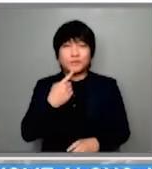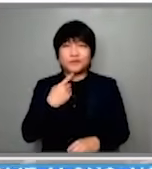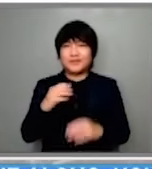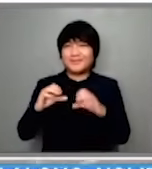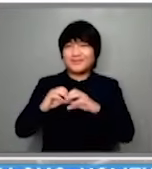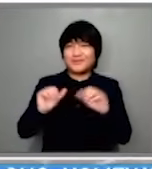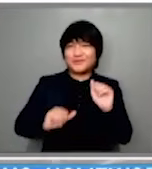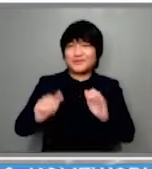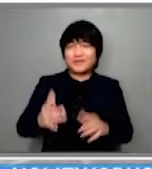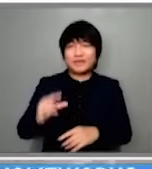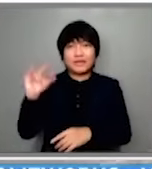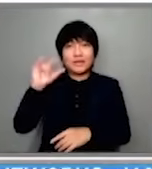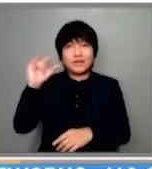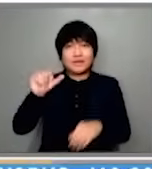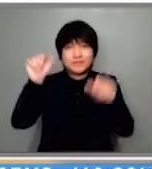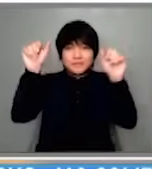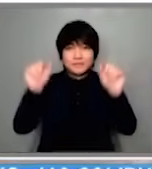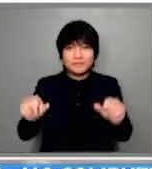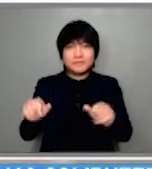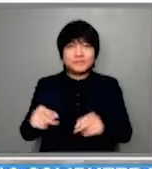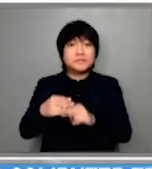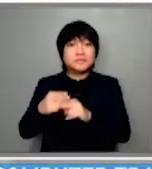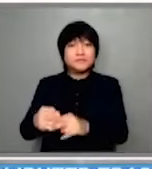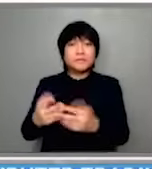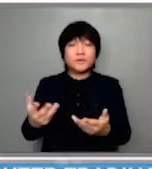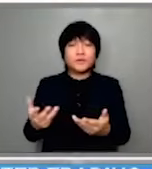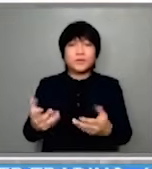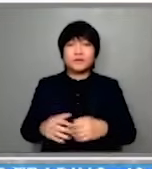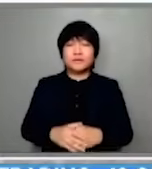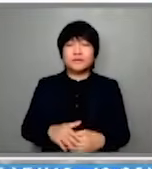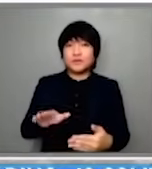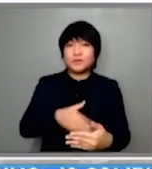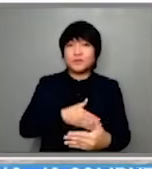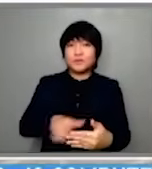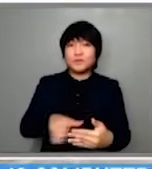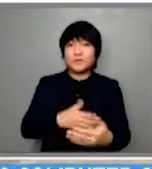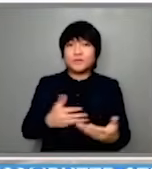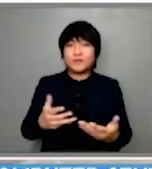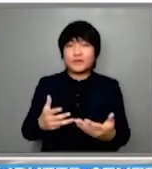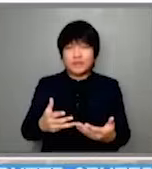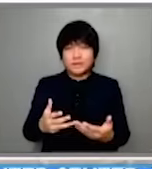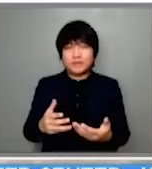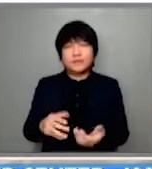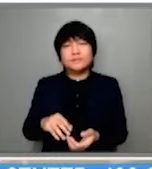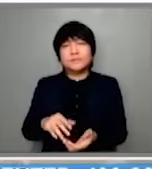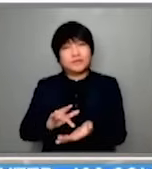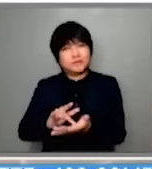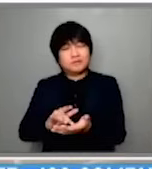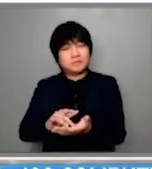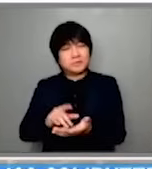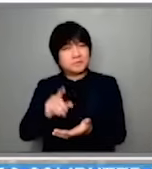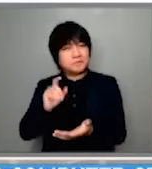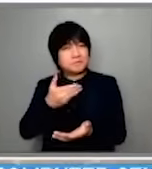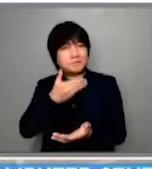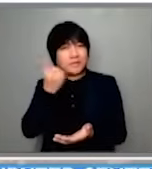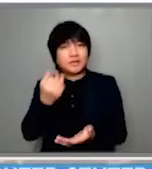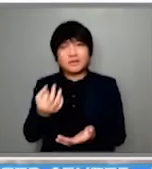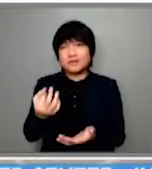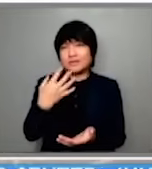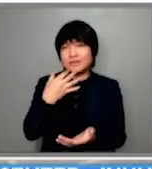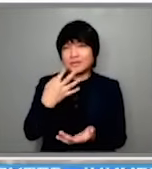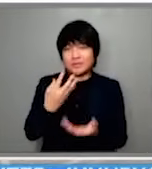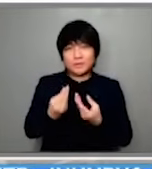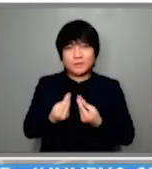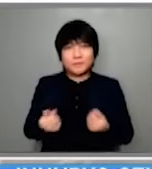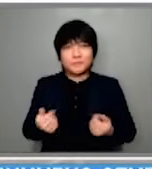video. Pinangalanan niya ang self-composed song na Gamutinan Natin To. Ilan sa mga lyrics dito ay, oh, eto na